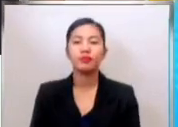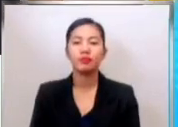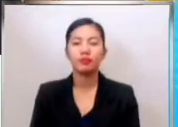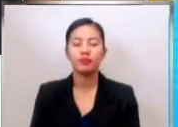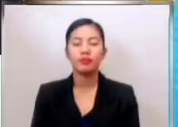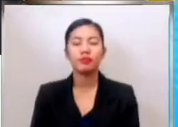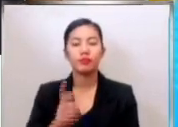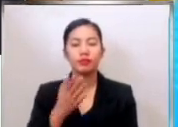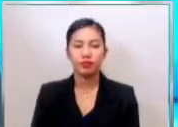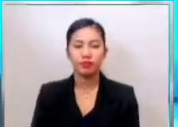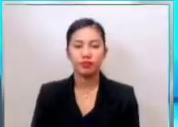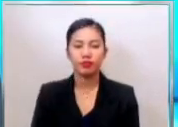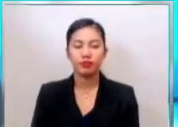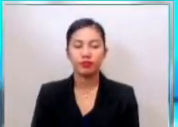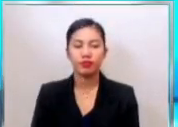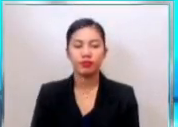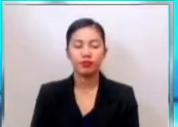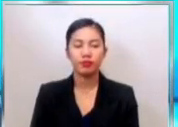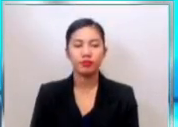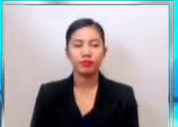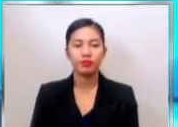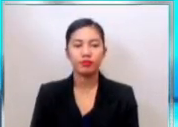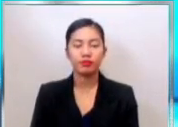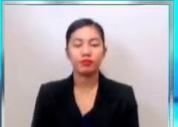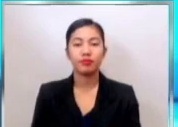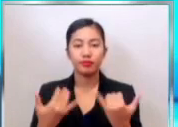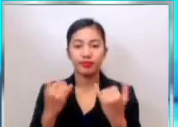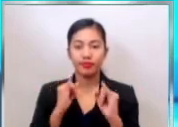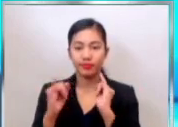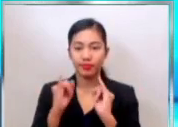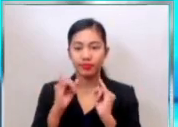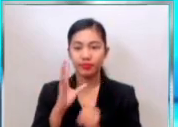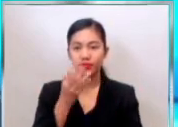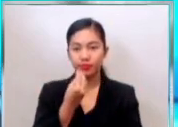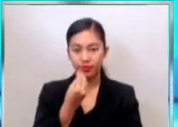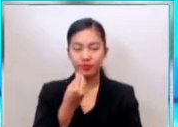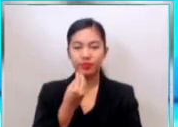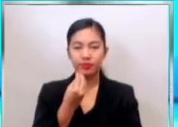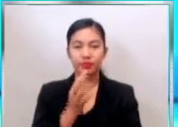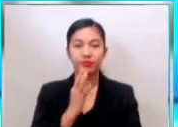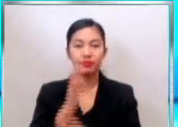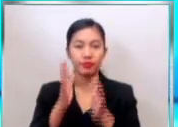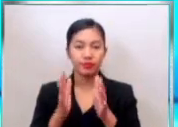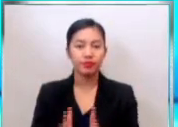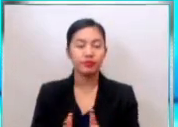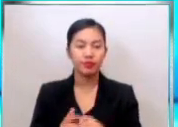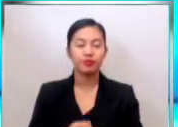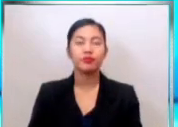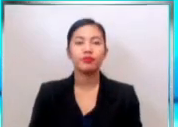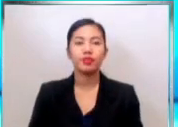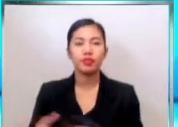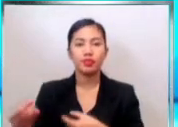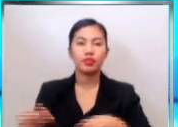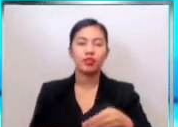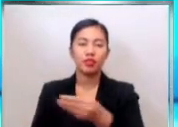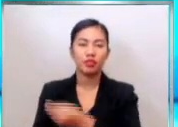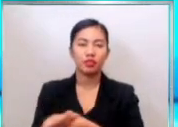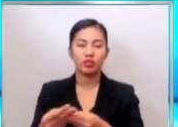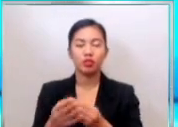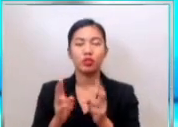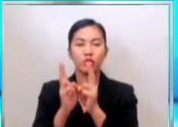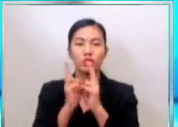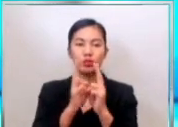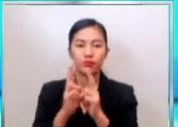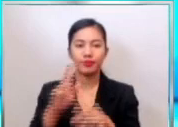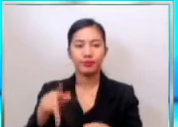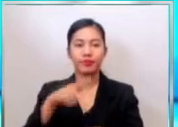salamat, Ian Cruz. Makakapanayan po natin ngayon ang tagapagsalita ng Trade Union Congress of the Philippines na si Ginoong Alan Tanhusay. Magandang umaga